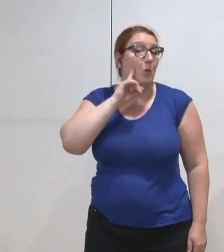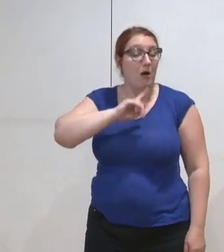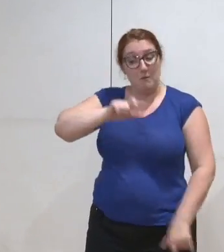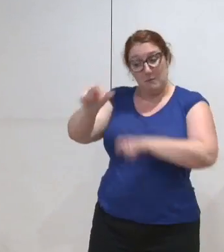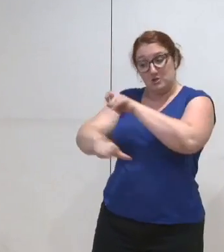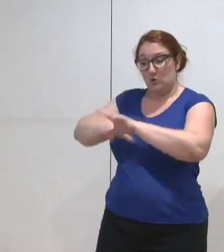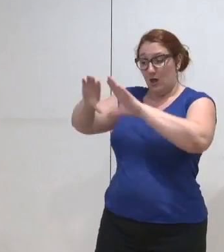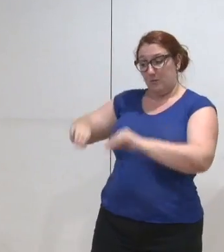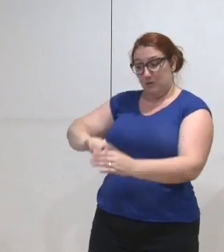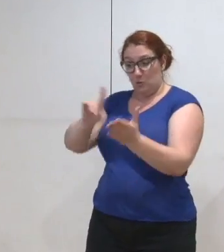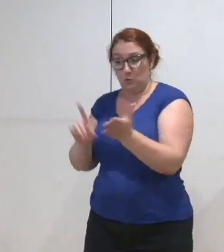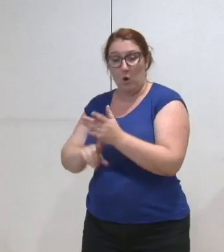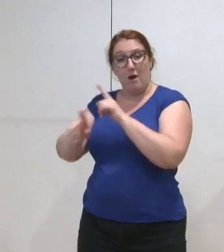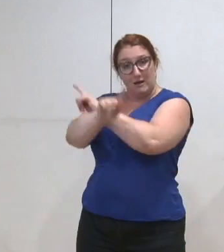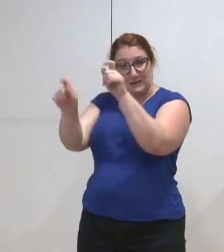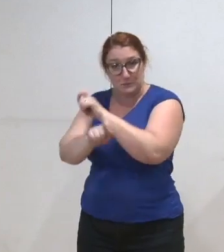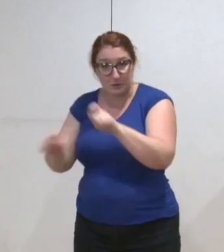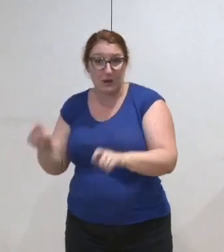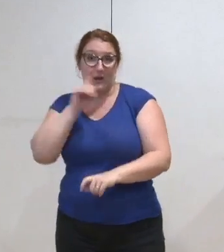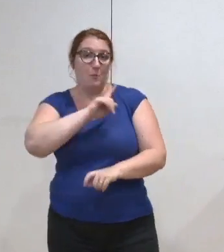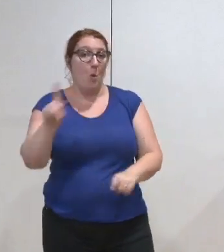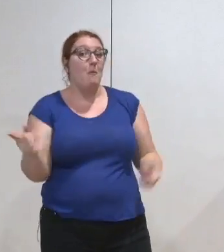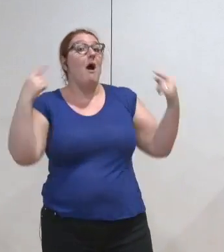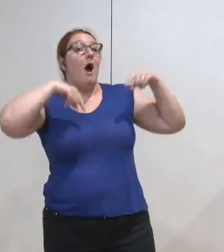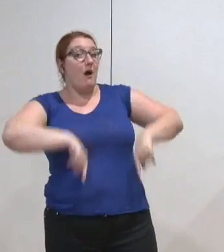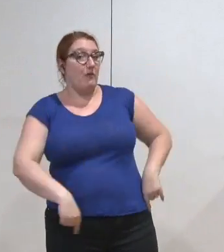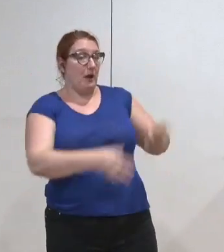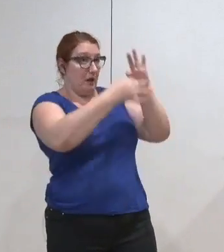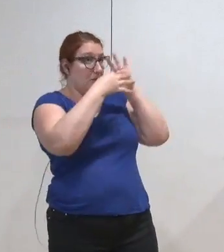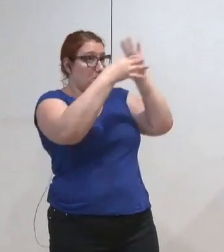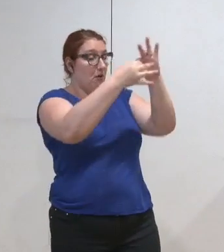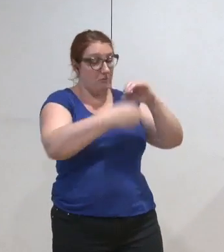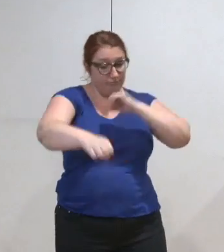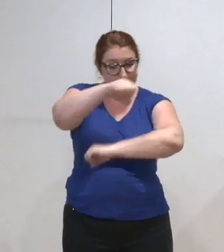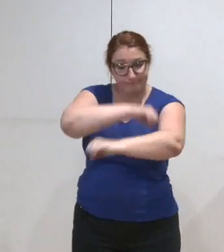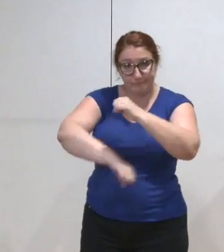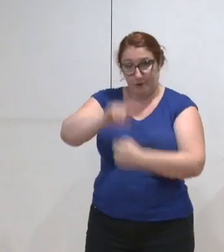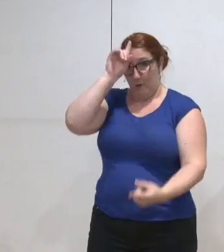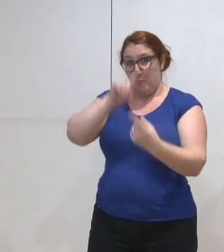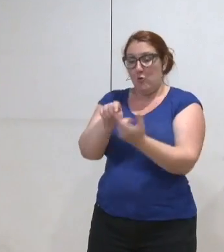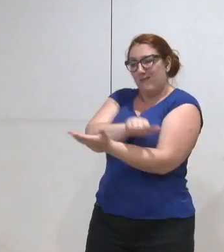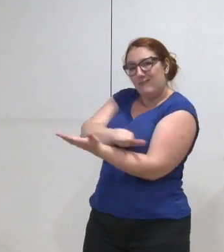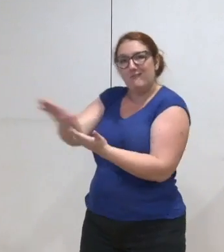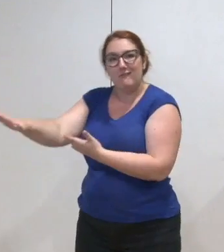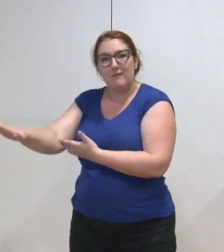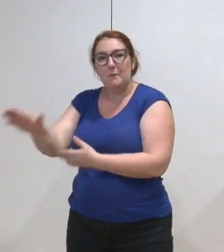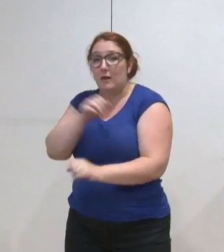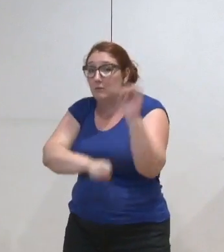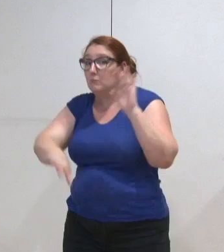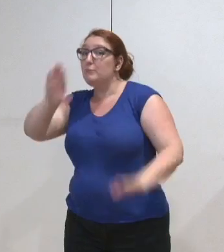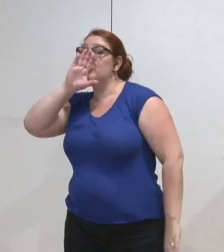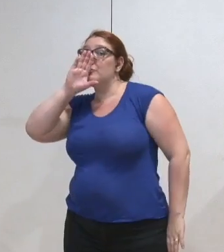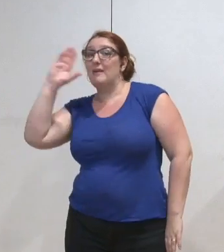avec l'État notamment prendre les mesures qui éviteront que ce soit un échec que cette évacuation la